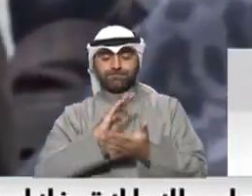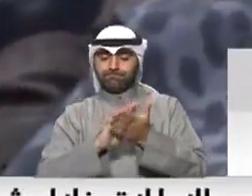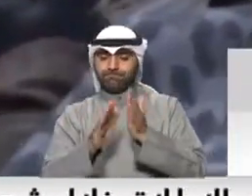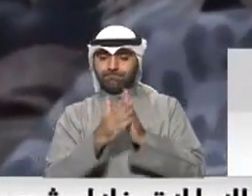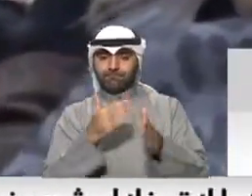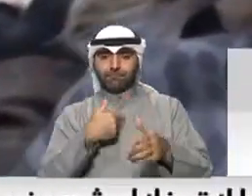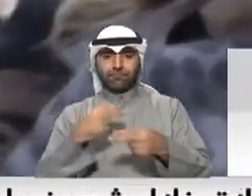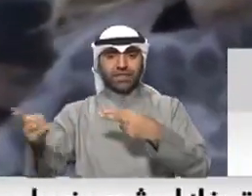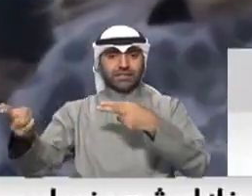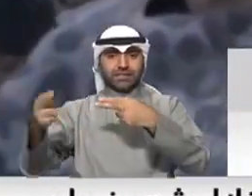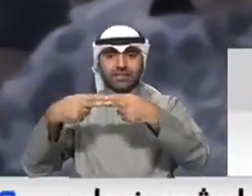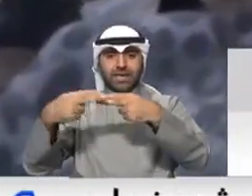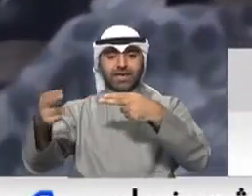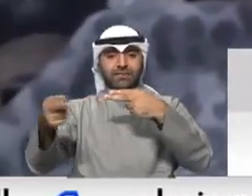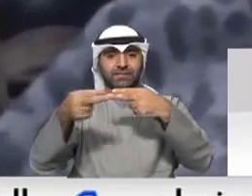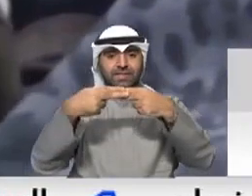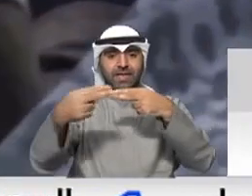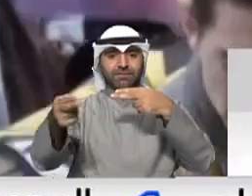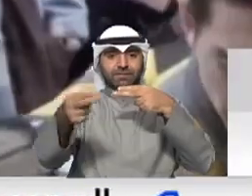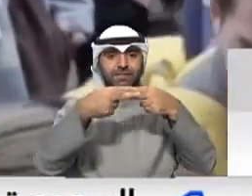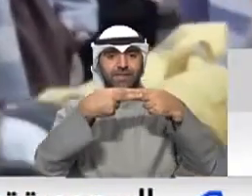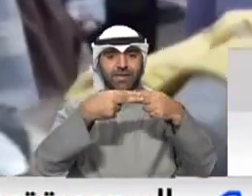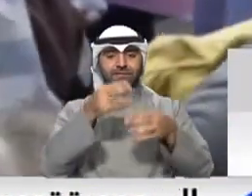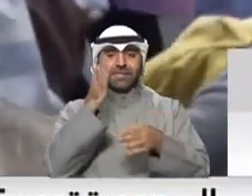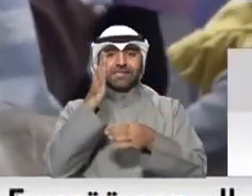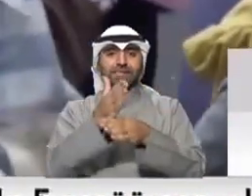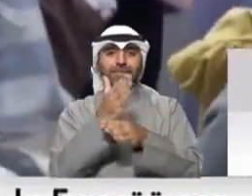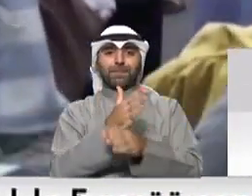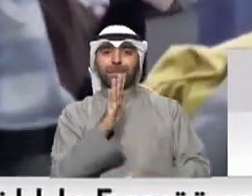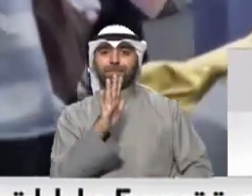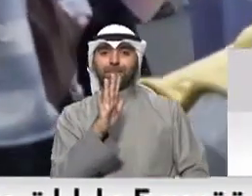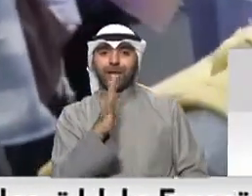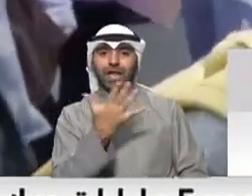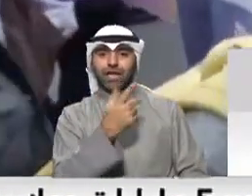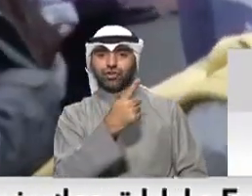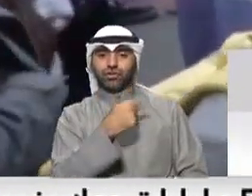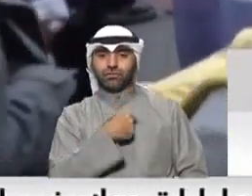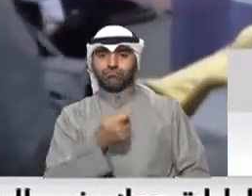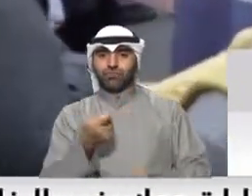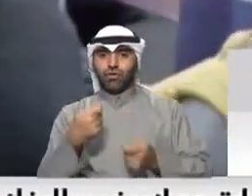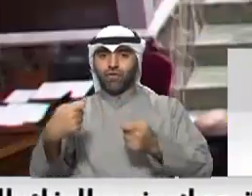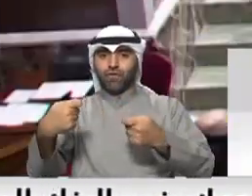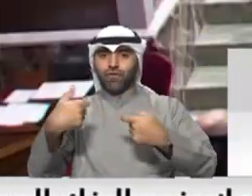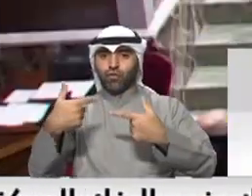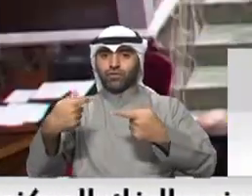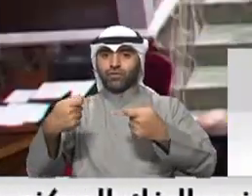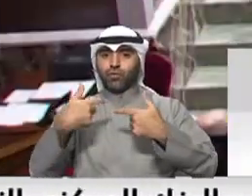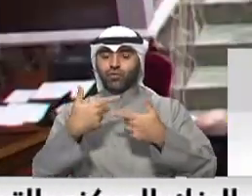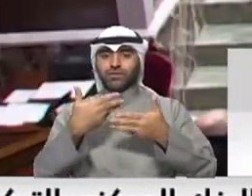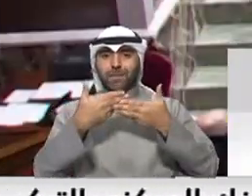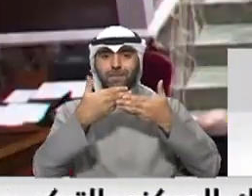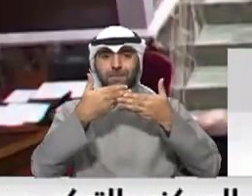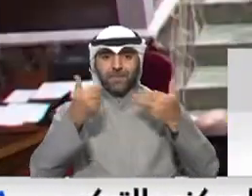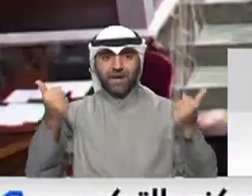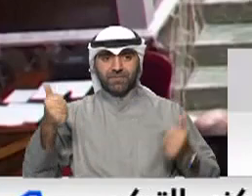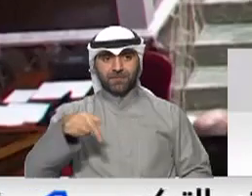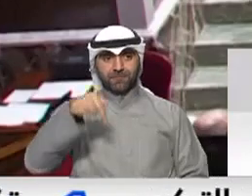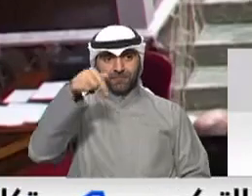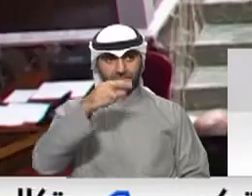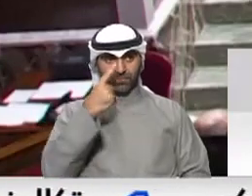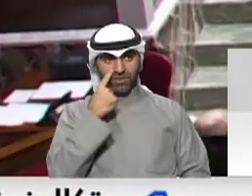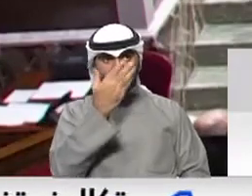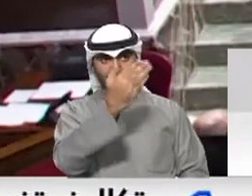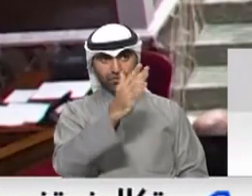عن المشروع على الرغم من خمسه ايام من التظاهرات السابقه وينص مشروعها الجديد على رفع سن التقاعدي من